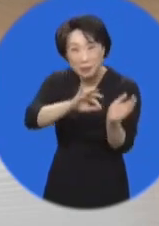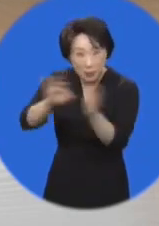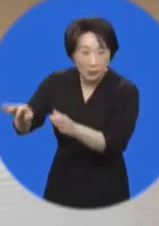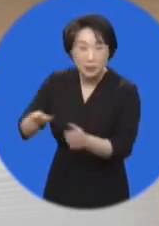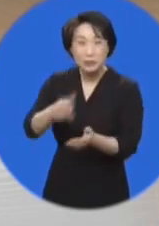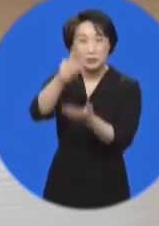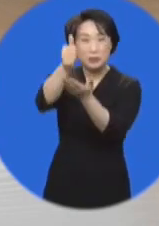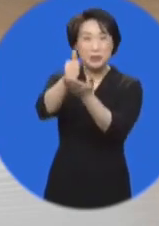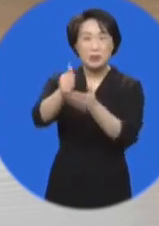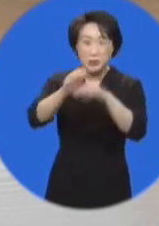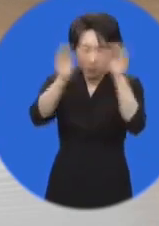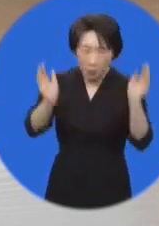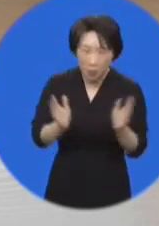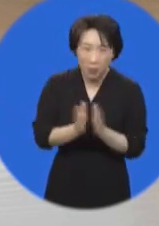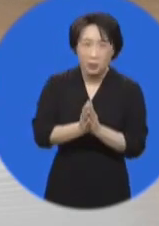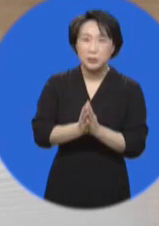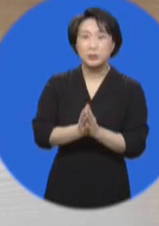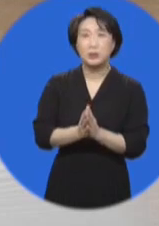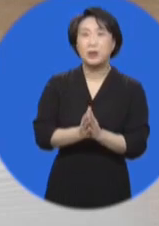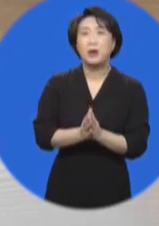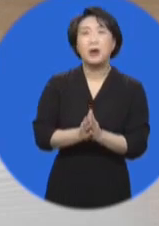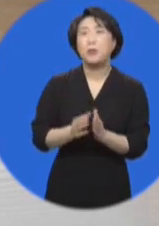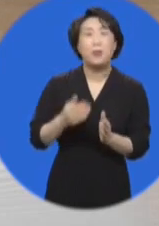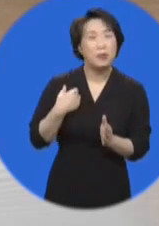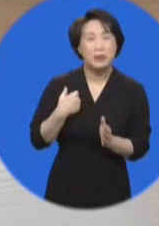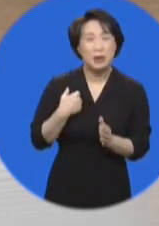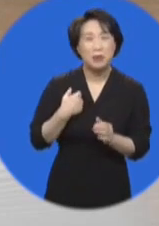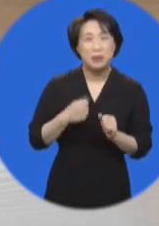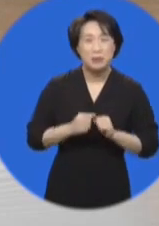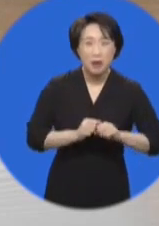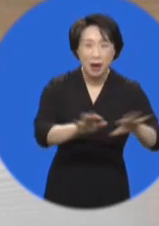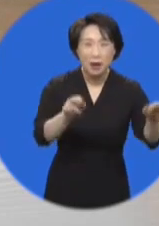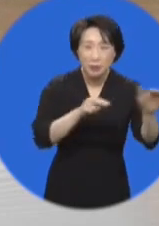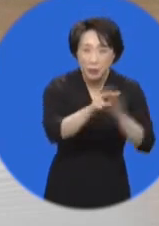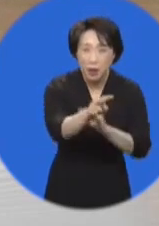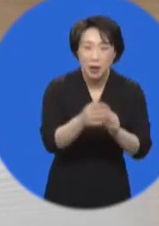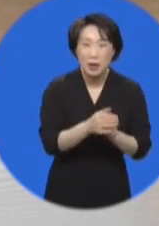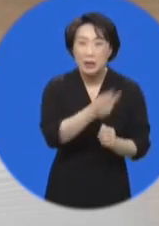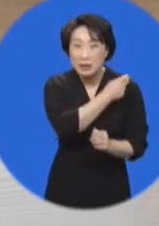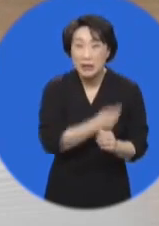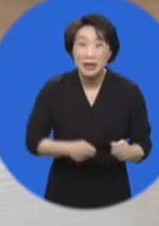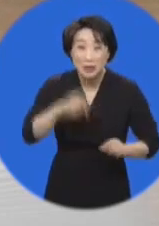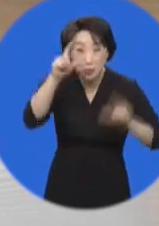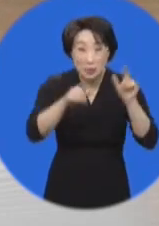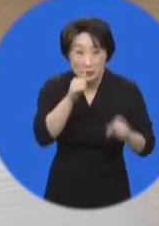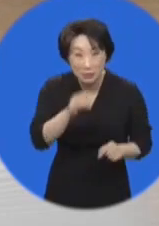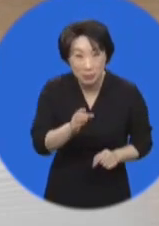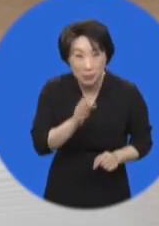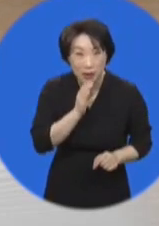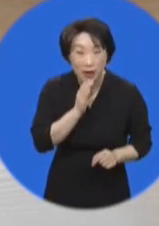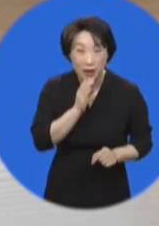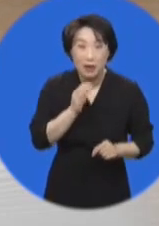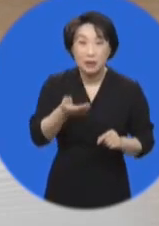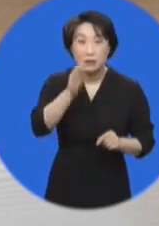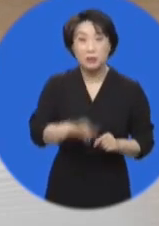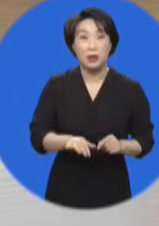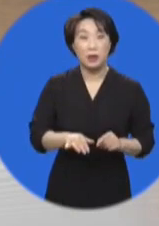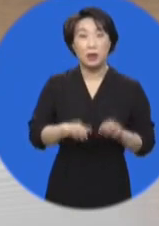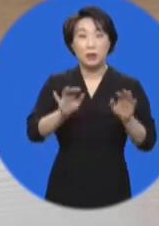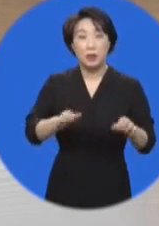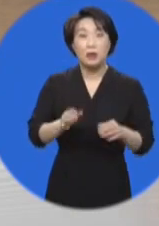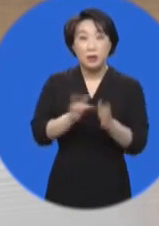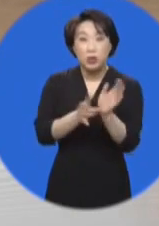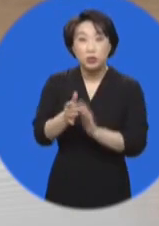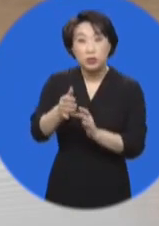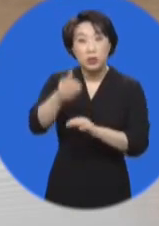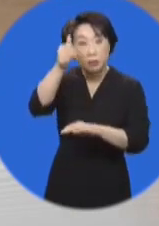주님 모른다고 도망가고 각기 제갈길로 갔어도 부인하고 도망갔어도 그를